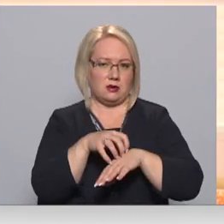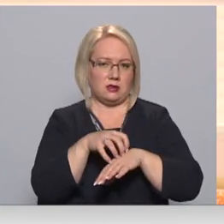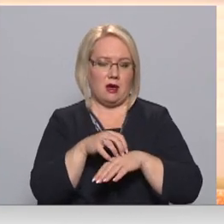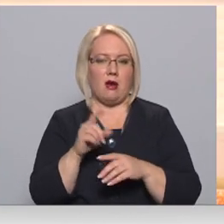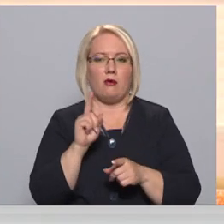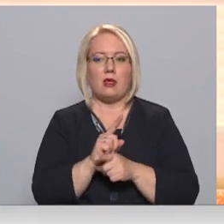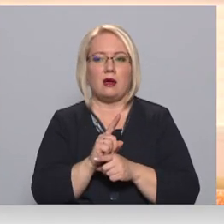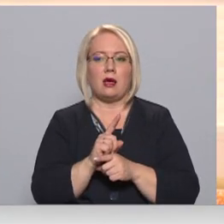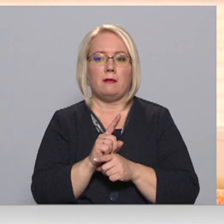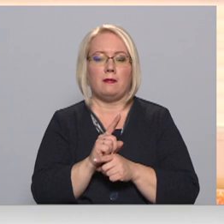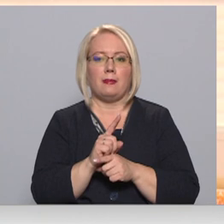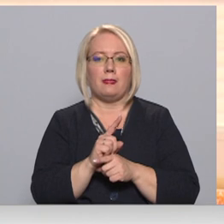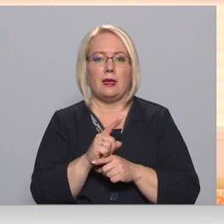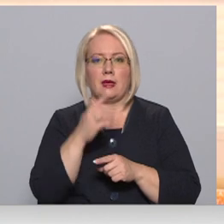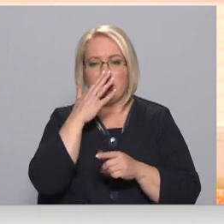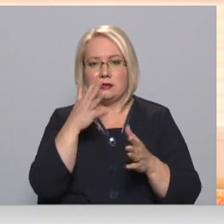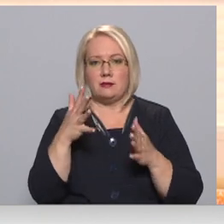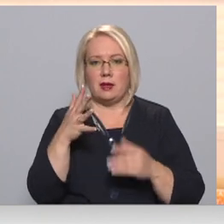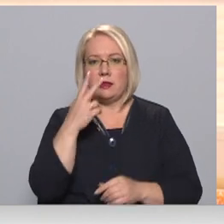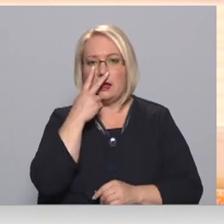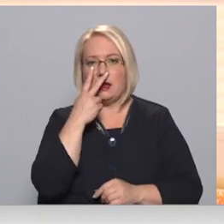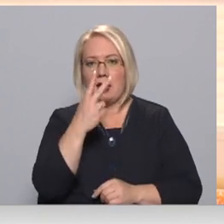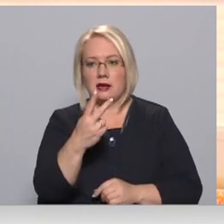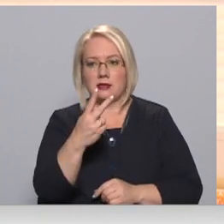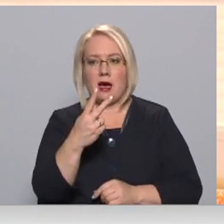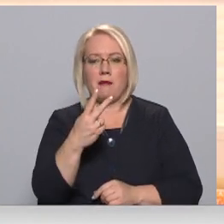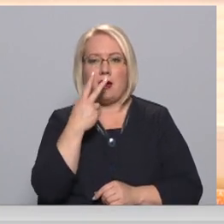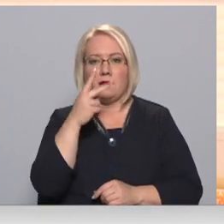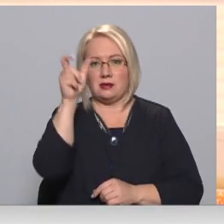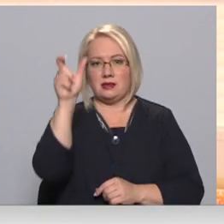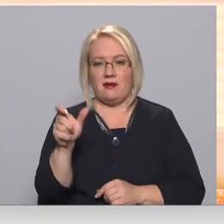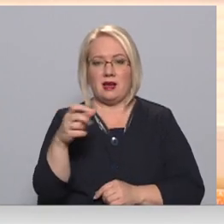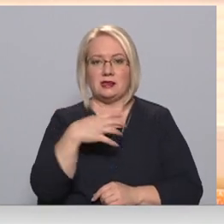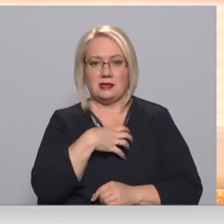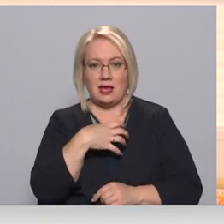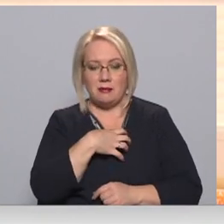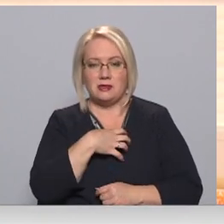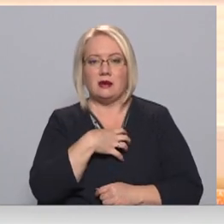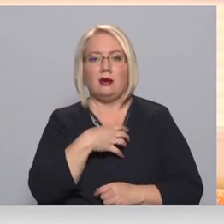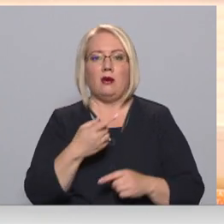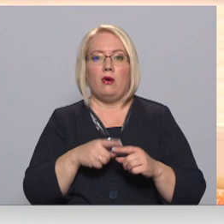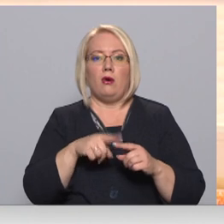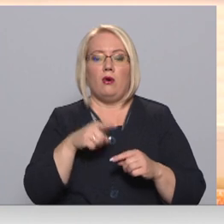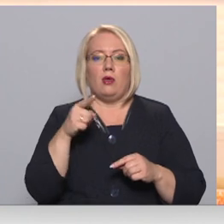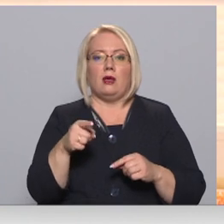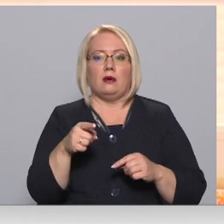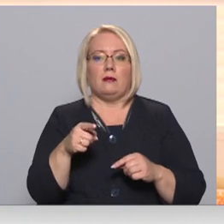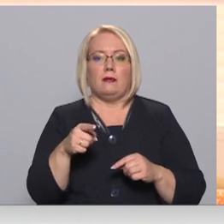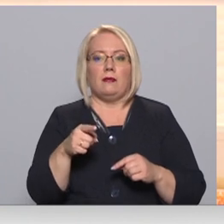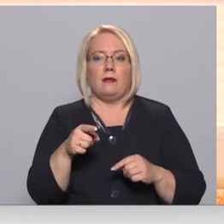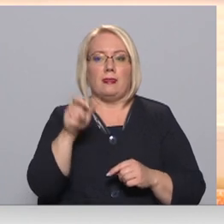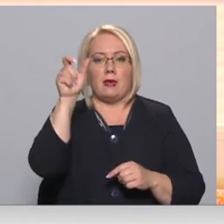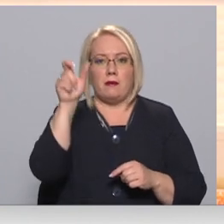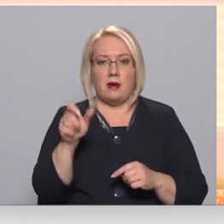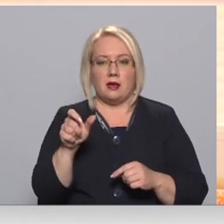angīnu, piemēram, jā, kad ir spilti redzama klīnika, jā, pacients ir slims, pacientam tiek atvērts slimības labi, pacients tiek ārstēts, un